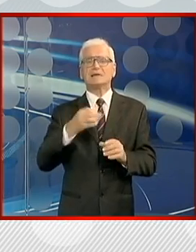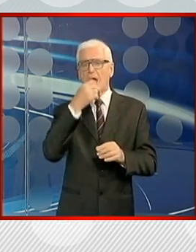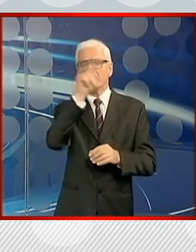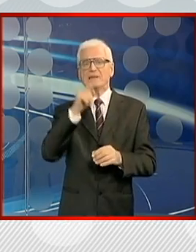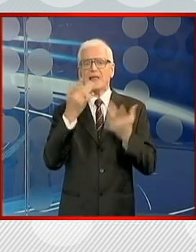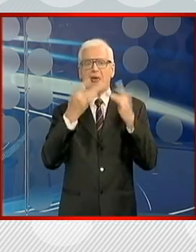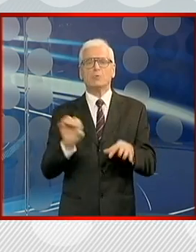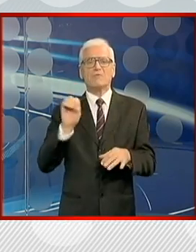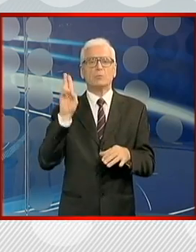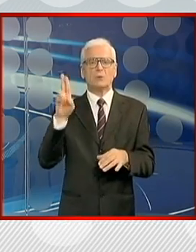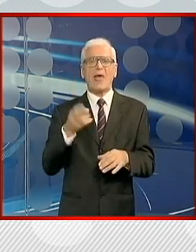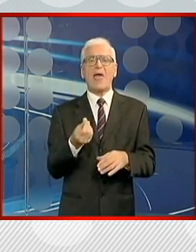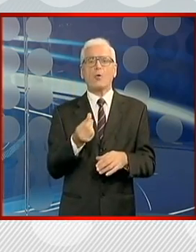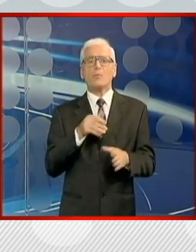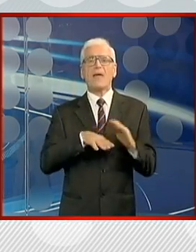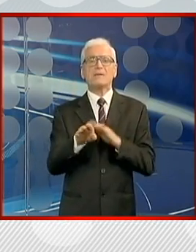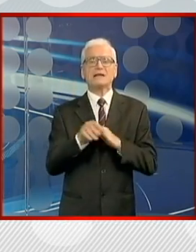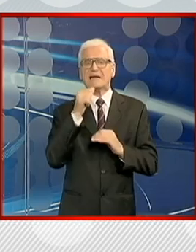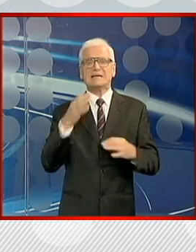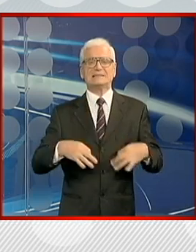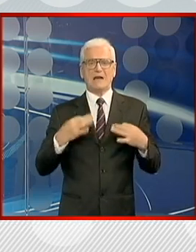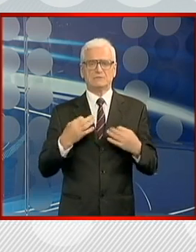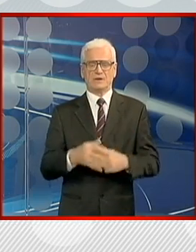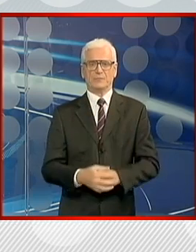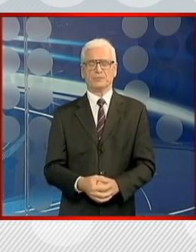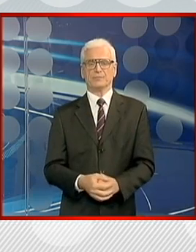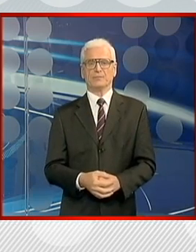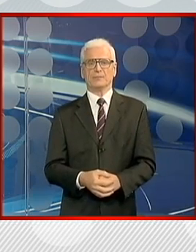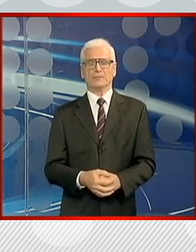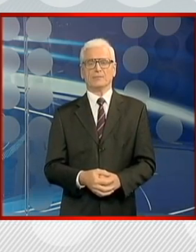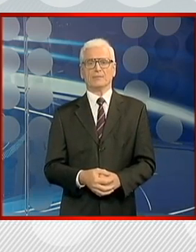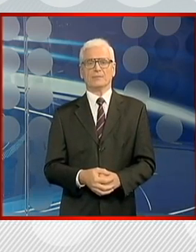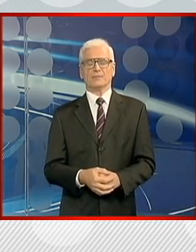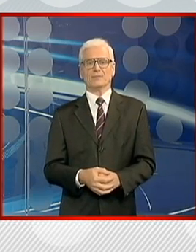pitanje Brexita, ekonomije, imigracije, zdravstva.